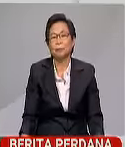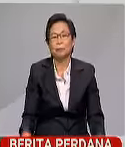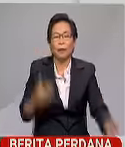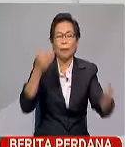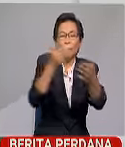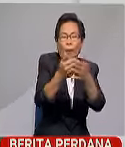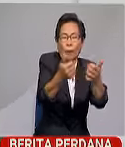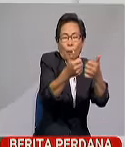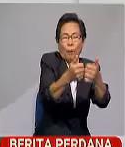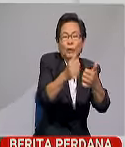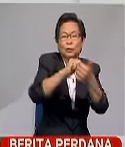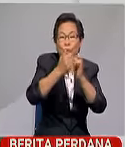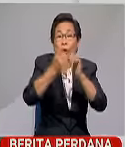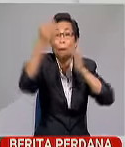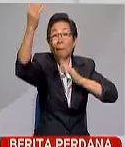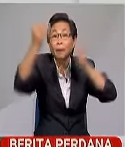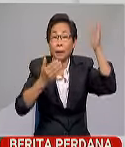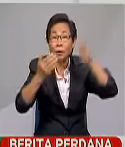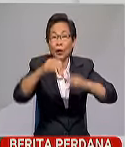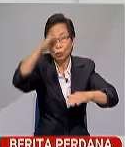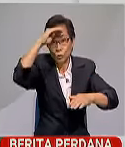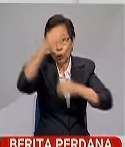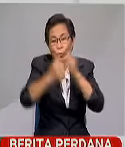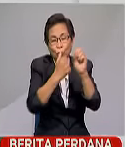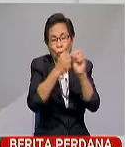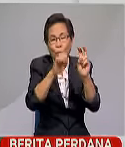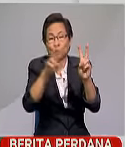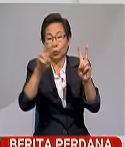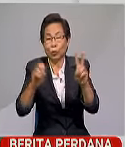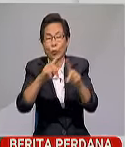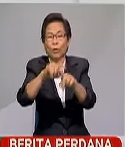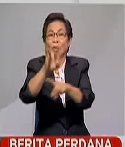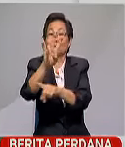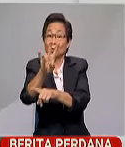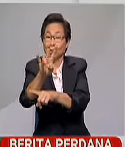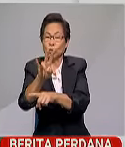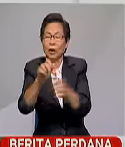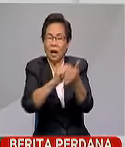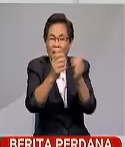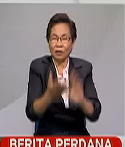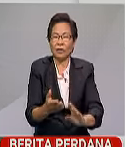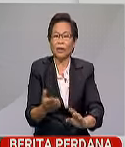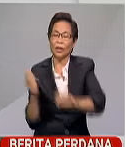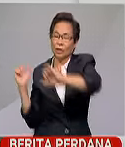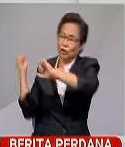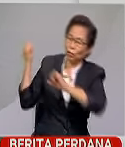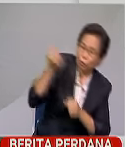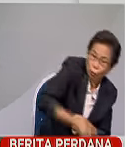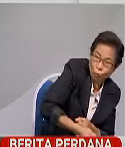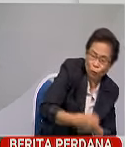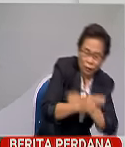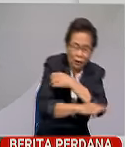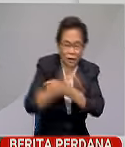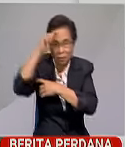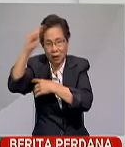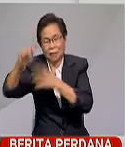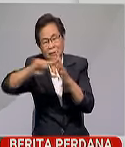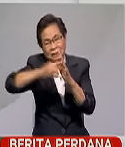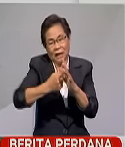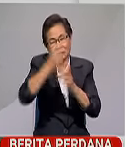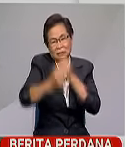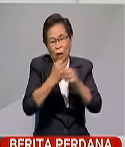Menjelang Temasha Sukan Malaysia Sukma Johor 2020 Julai nanti, atlet judo negeri Terengganu membuka lembaran